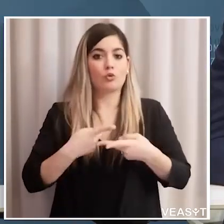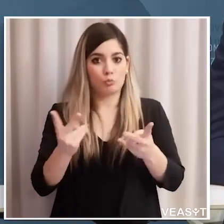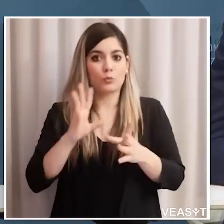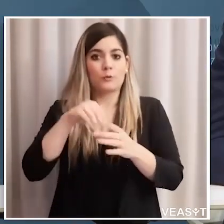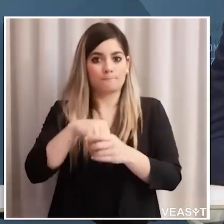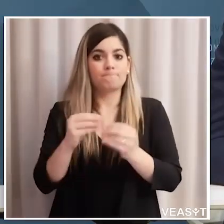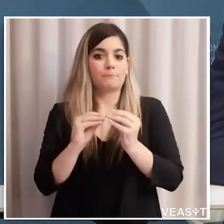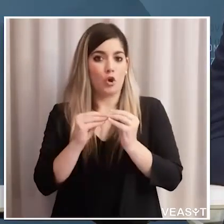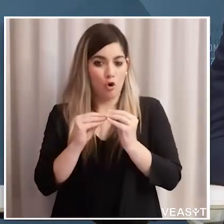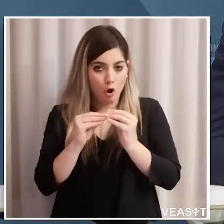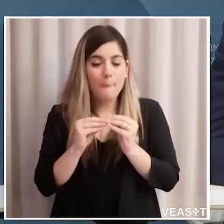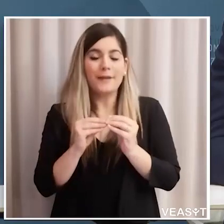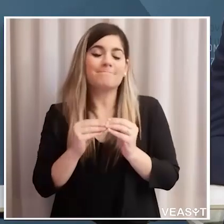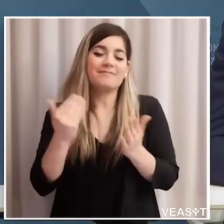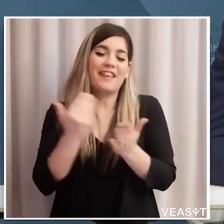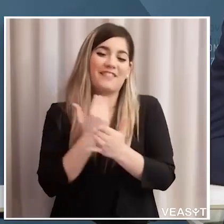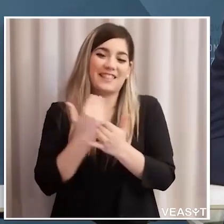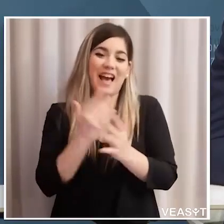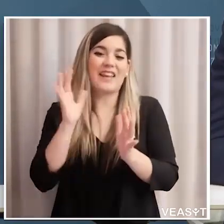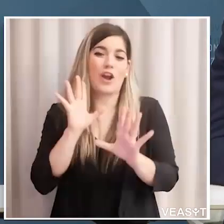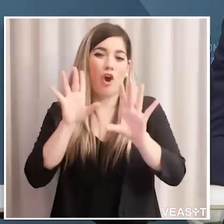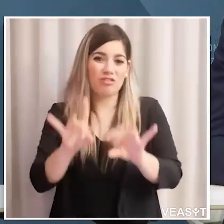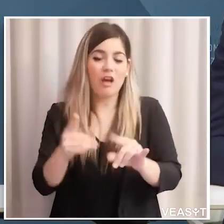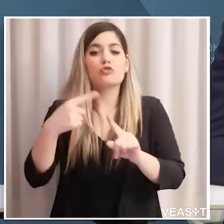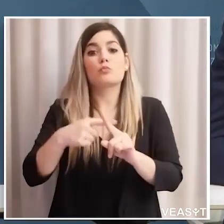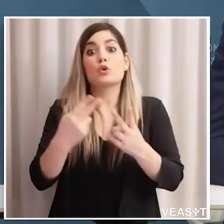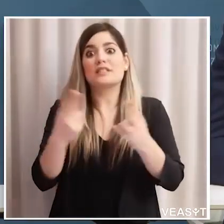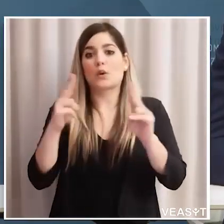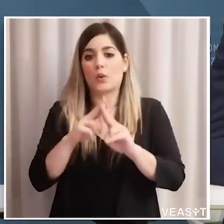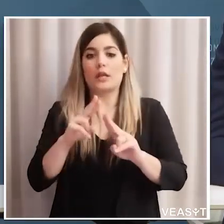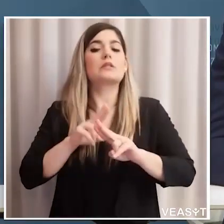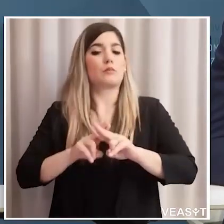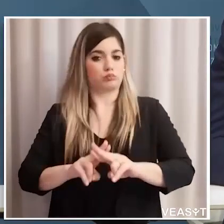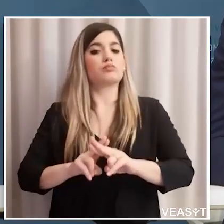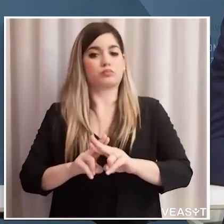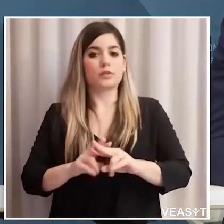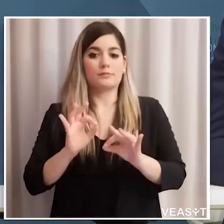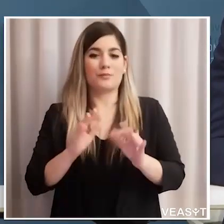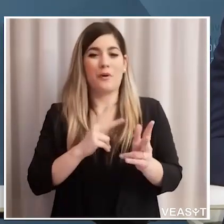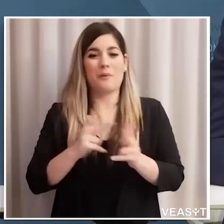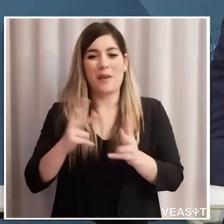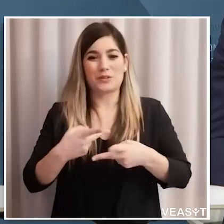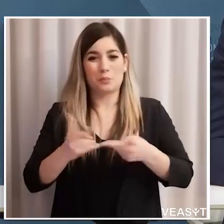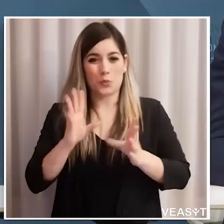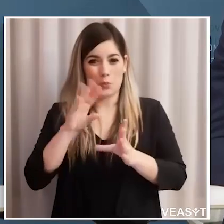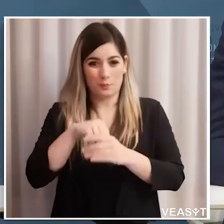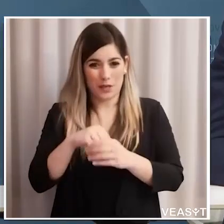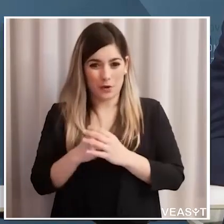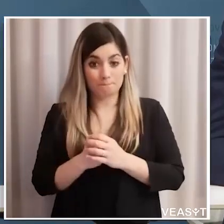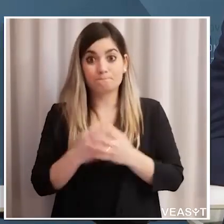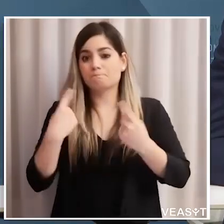pubblici, proprio per evitare contagio, proprio per mantenere la sicurezza sui nostri mezzi pubblici. Questo